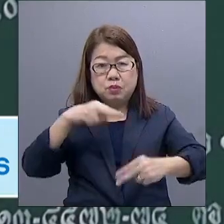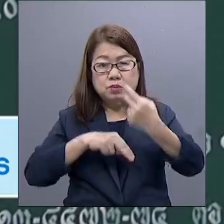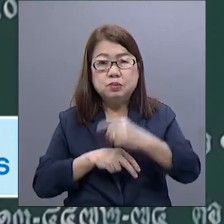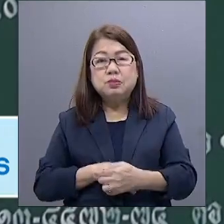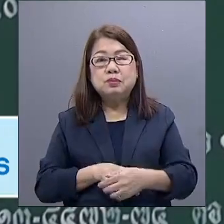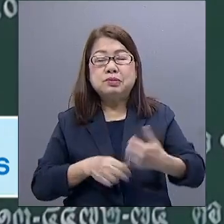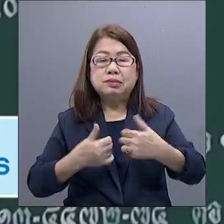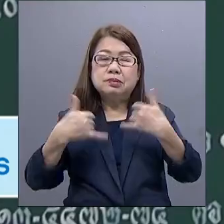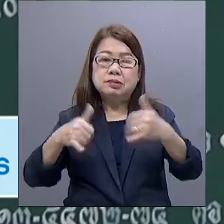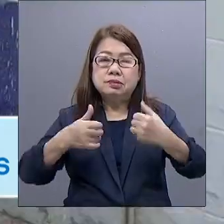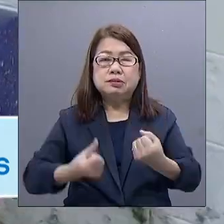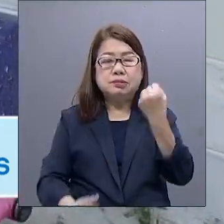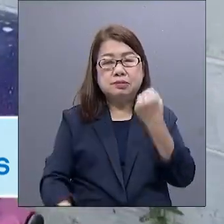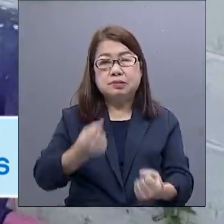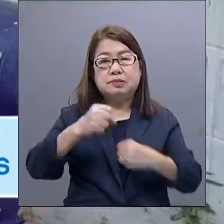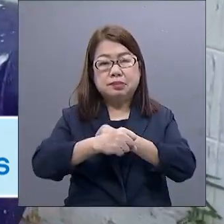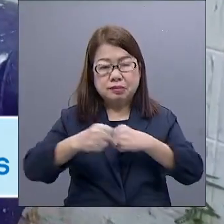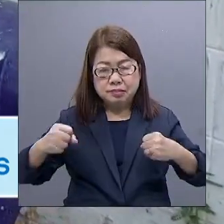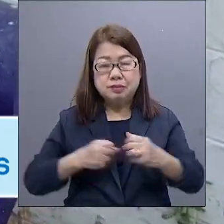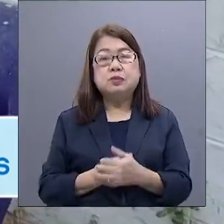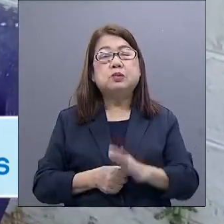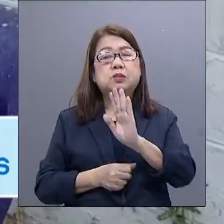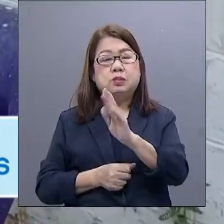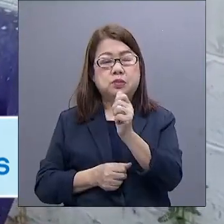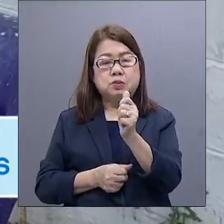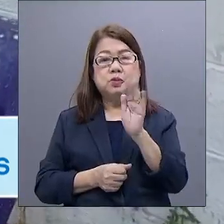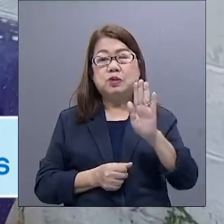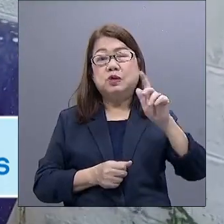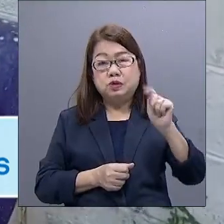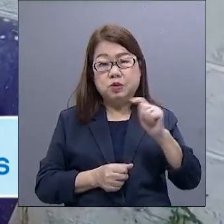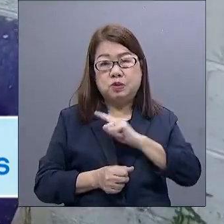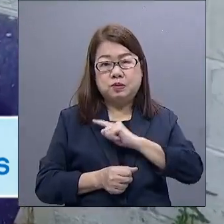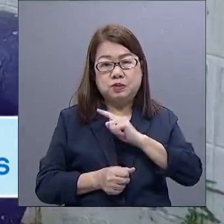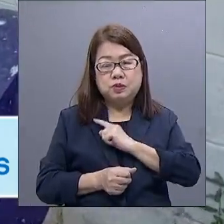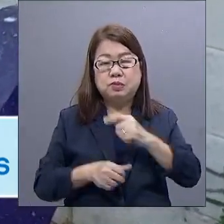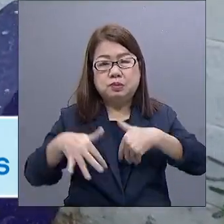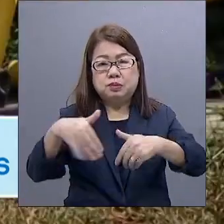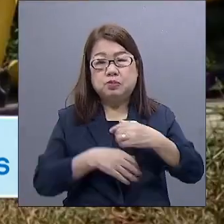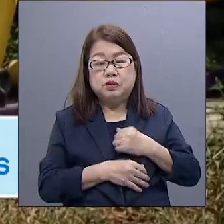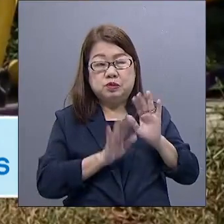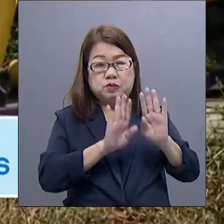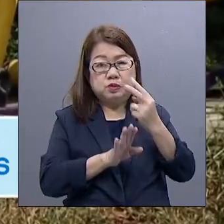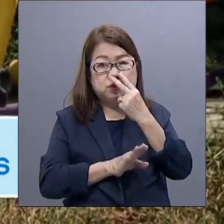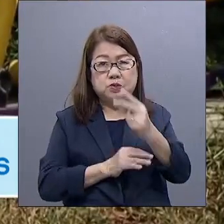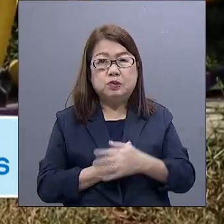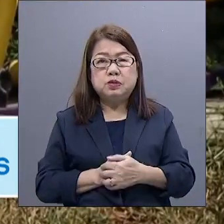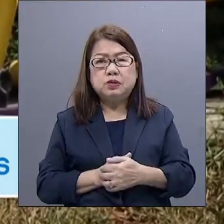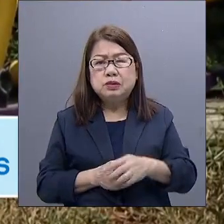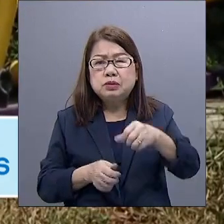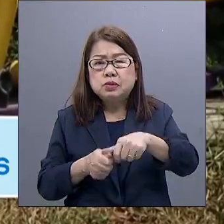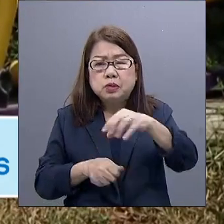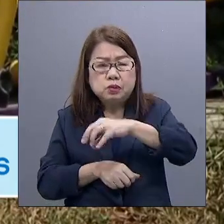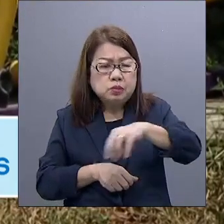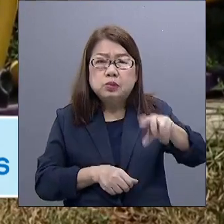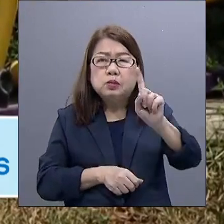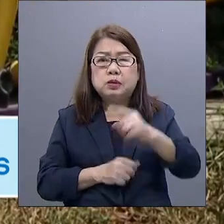ในคามรมิชชอของออบตอคืชาบานวตั้งคอสังเกตวาจุดติดตั้งมัเหมาะสมไหมแล้